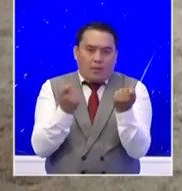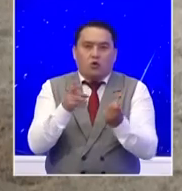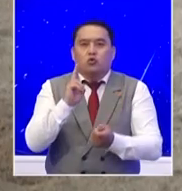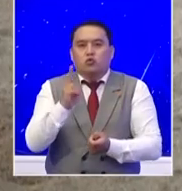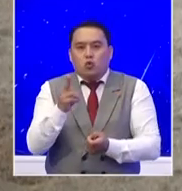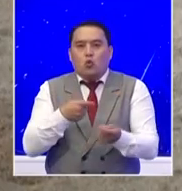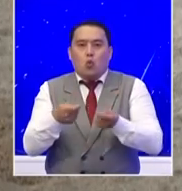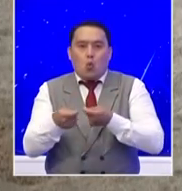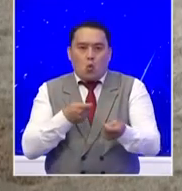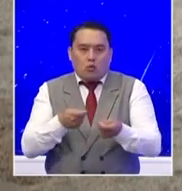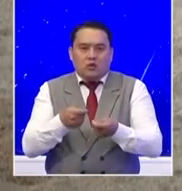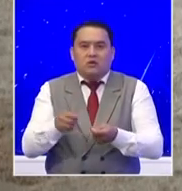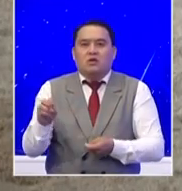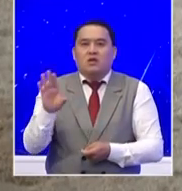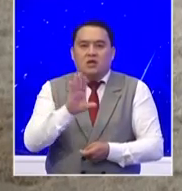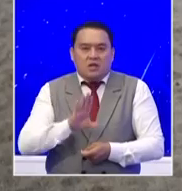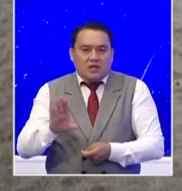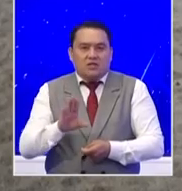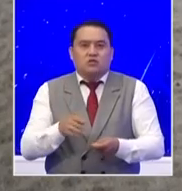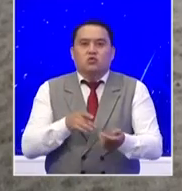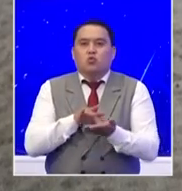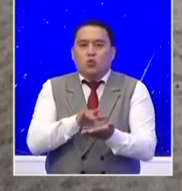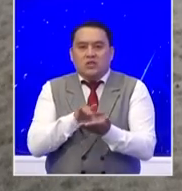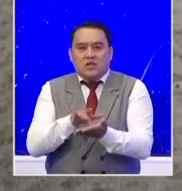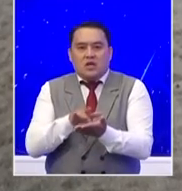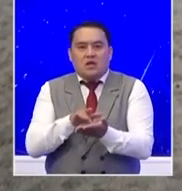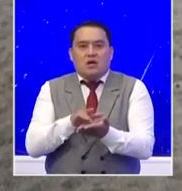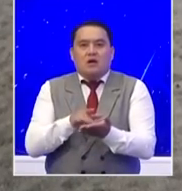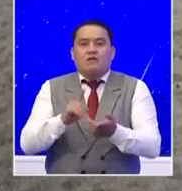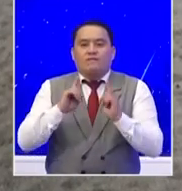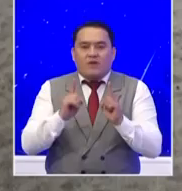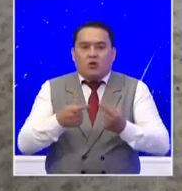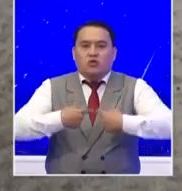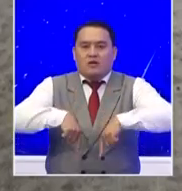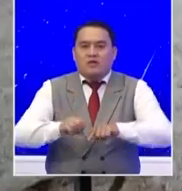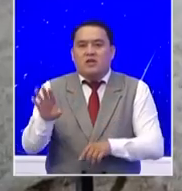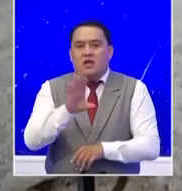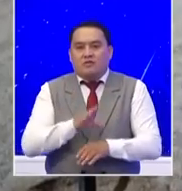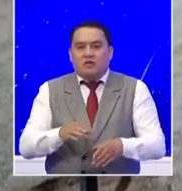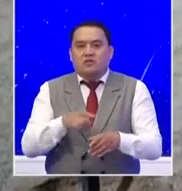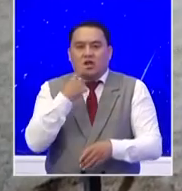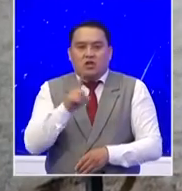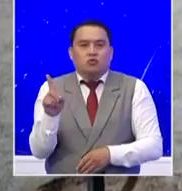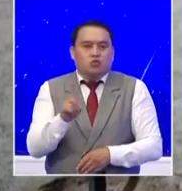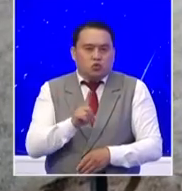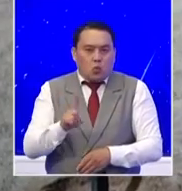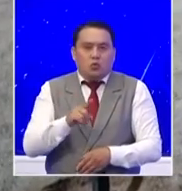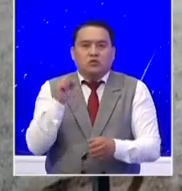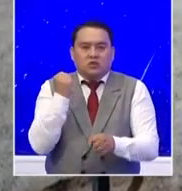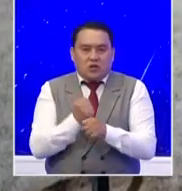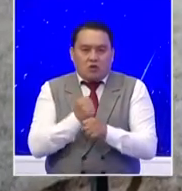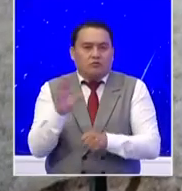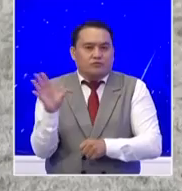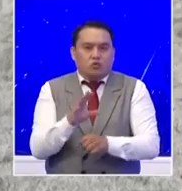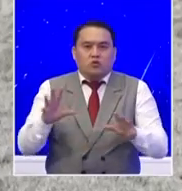кто руководит в ЕС туристической индустрией. Главы соответствующих ведомств стран-членов Евросоюза подчеркнули, что сделают все